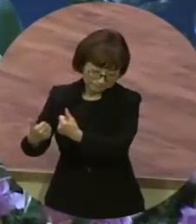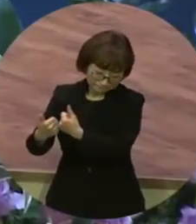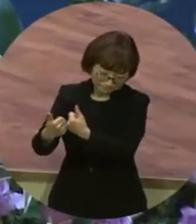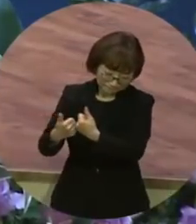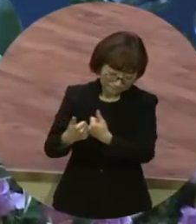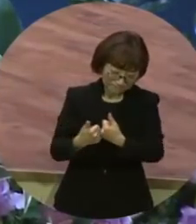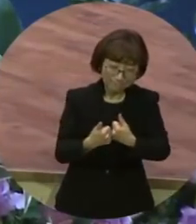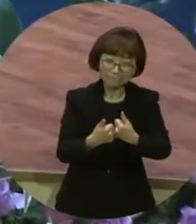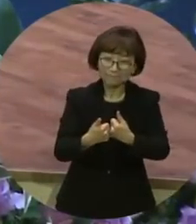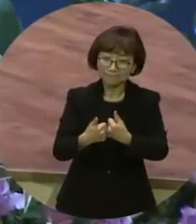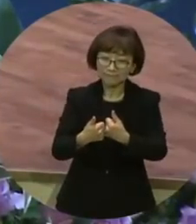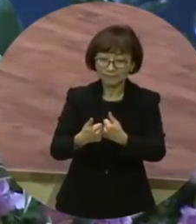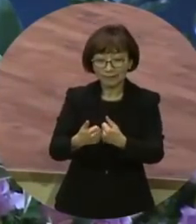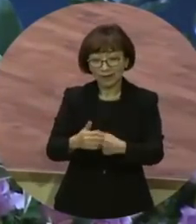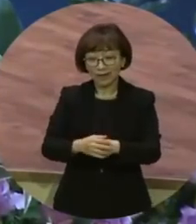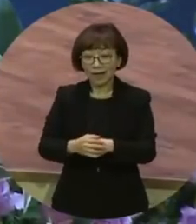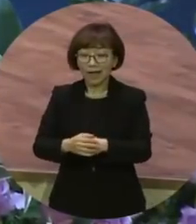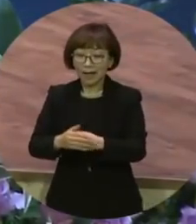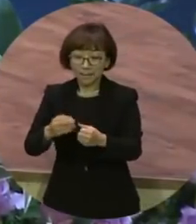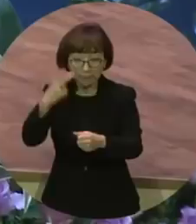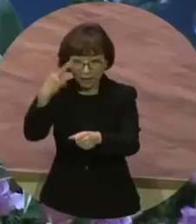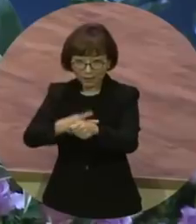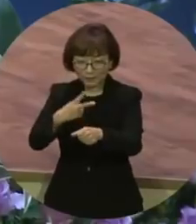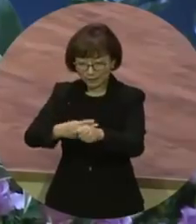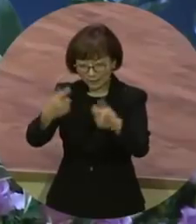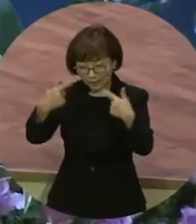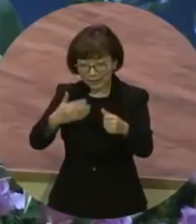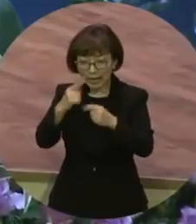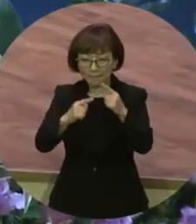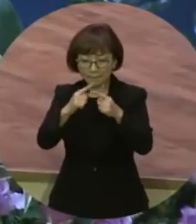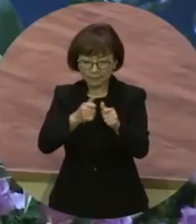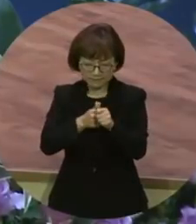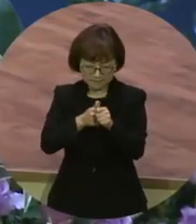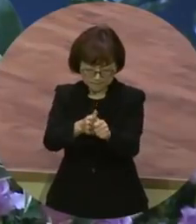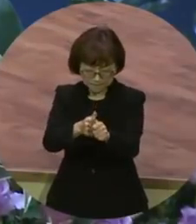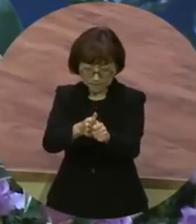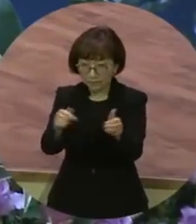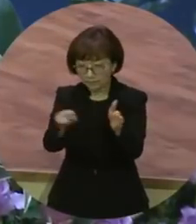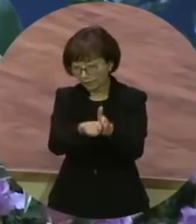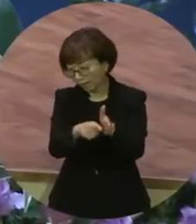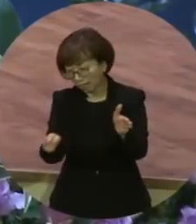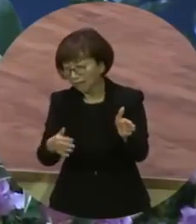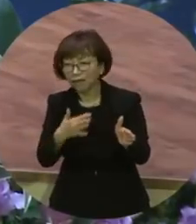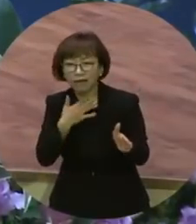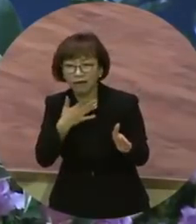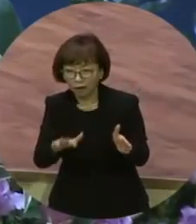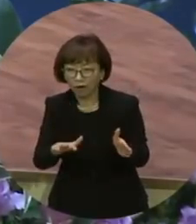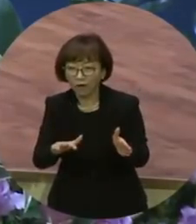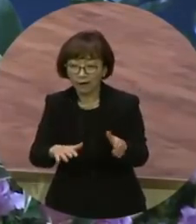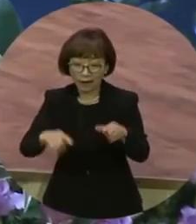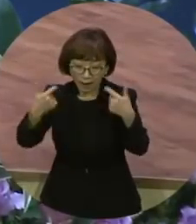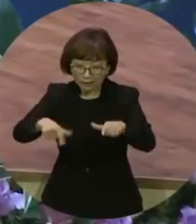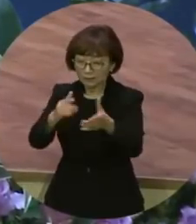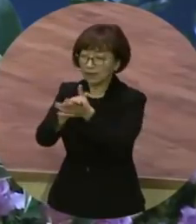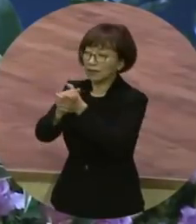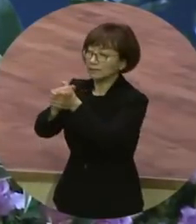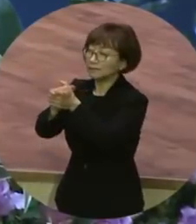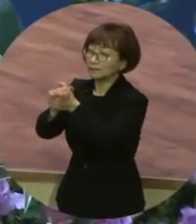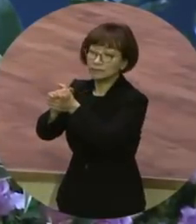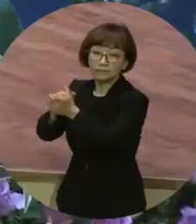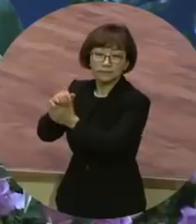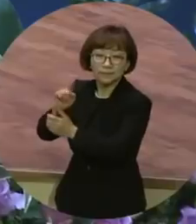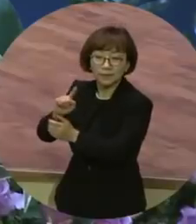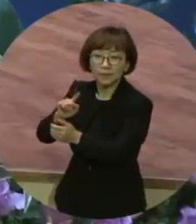그래서 바울은 매일매일 말씀 중심으로 살았습니다. 그래서 흔들리지 않는 응답 받았습니다. 그리고 바울은 기도했어요. 어떤